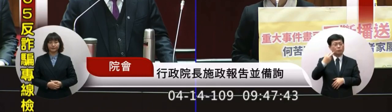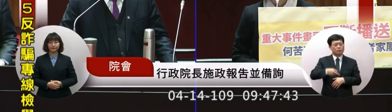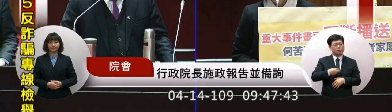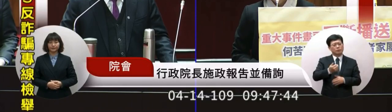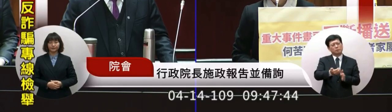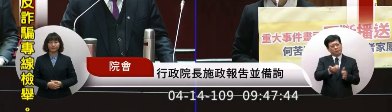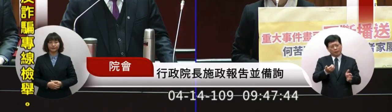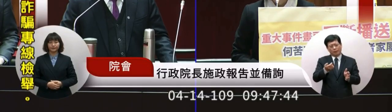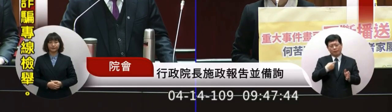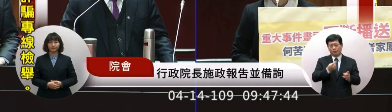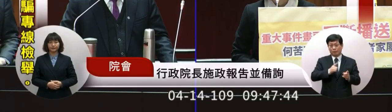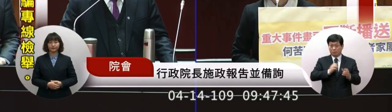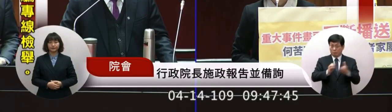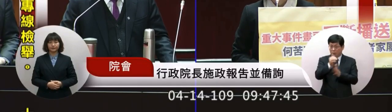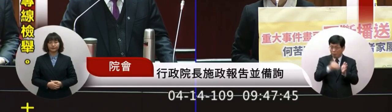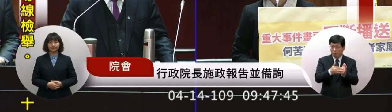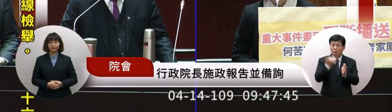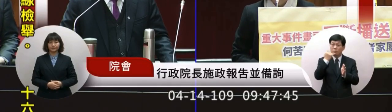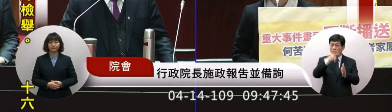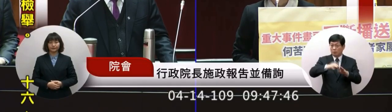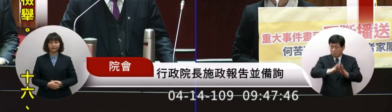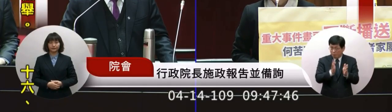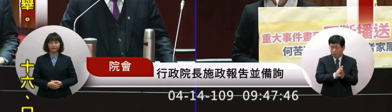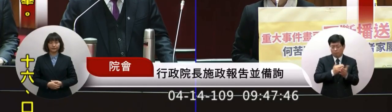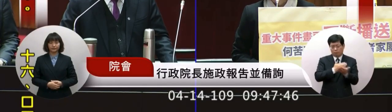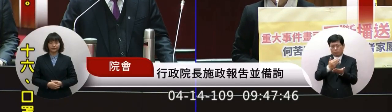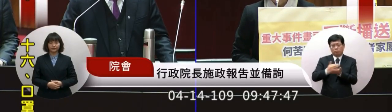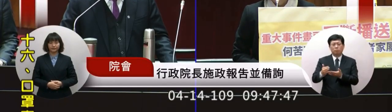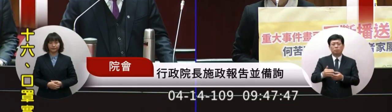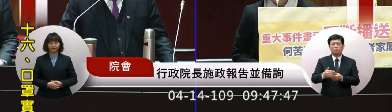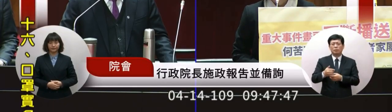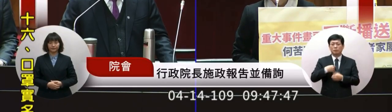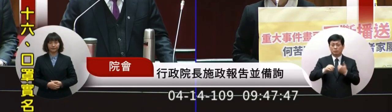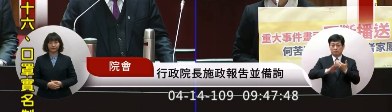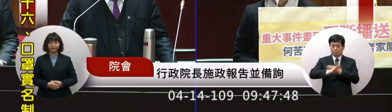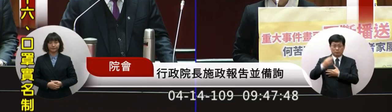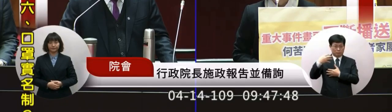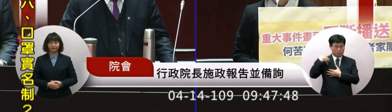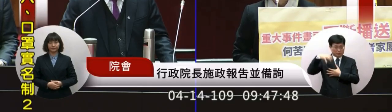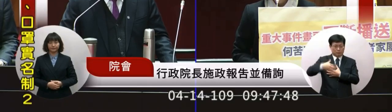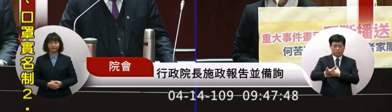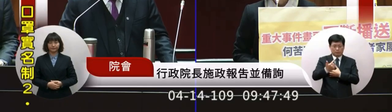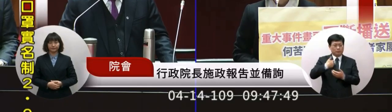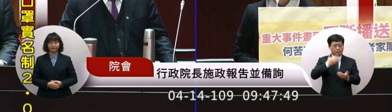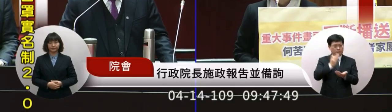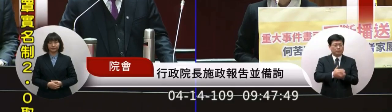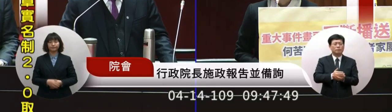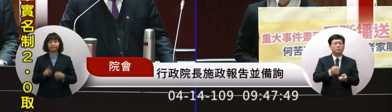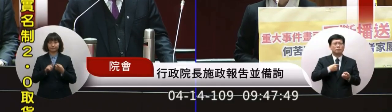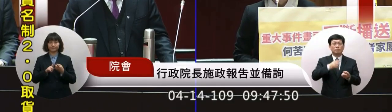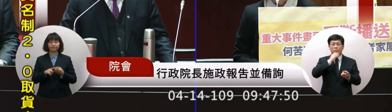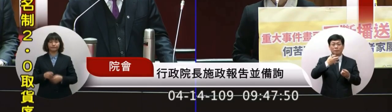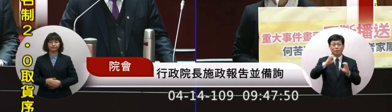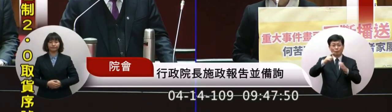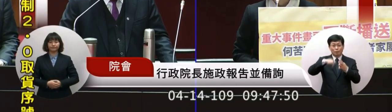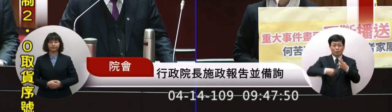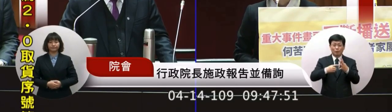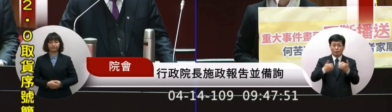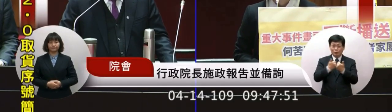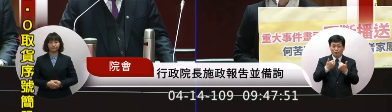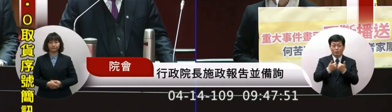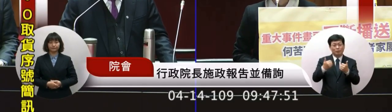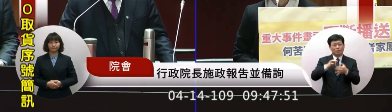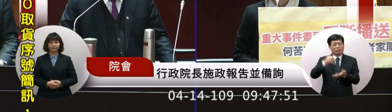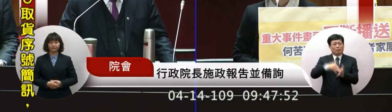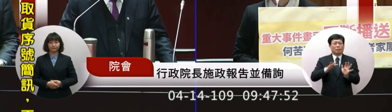求其次，就是第一时间播出之后，是不是能够尽快的来处理，至少相关单位能够尽快的来处理。那其实从国事会议三年多前的国事会议已经